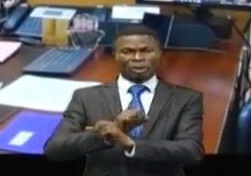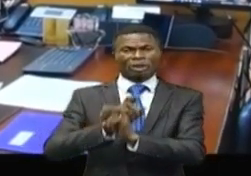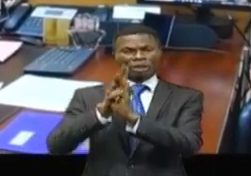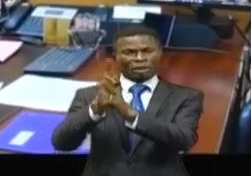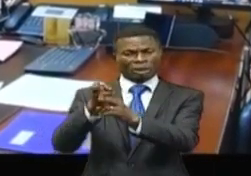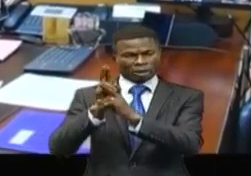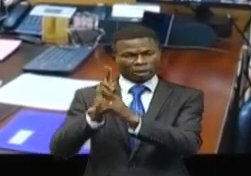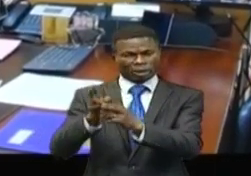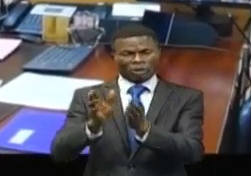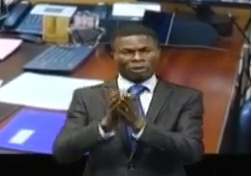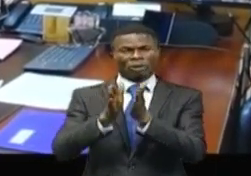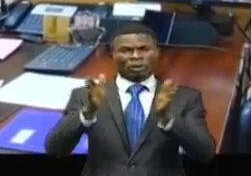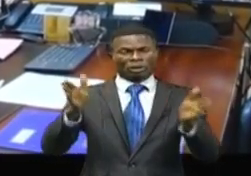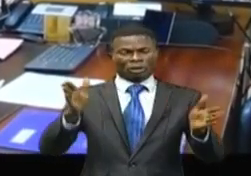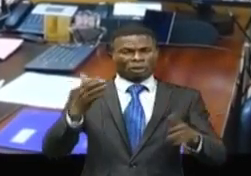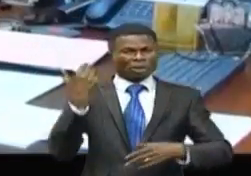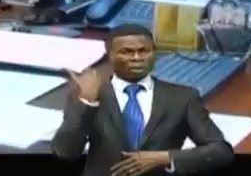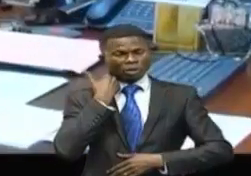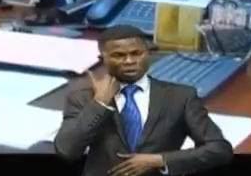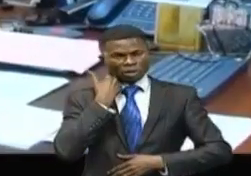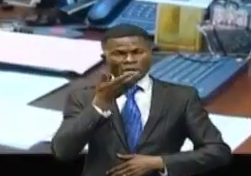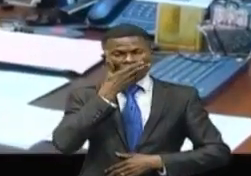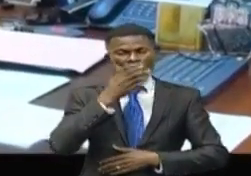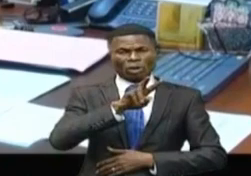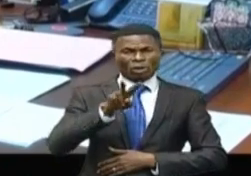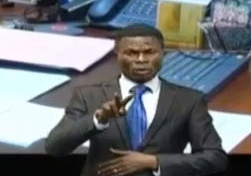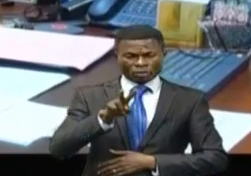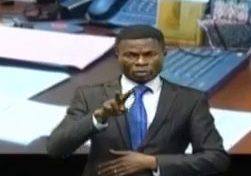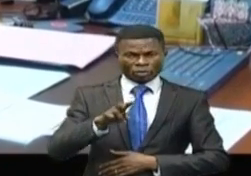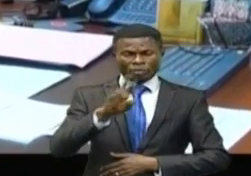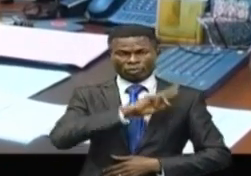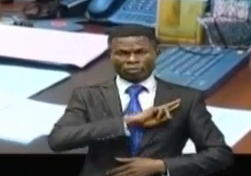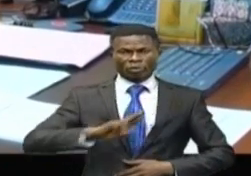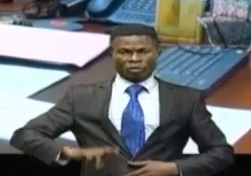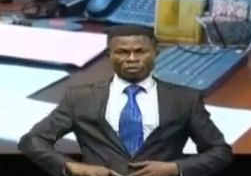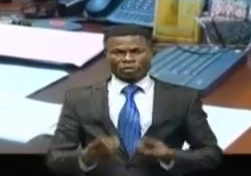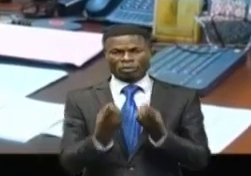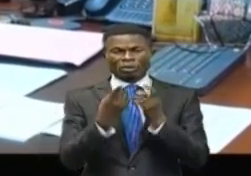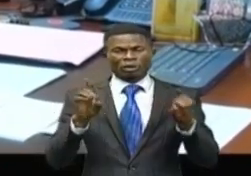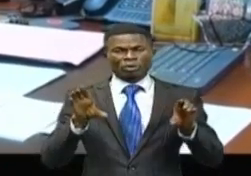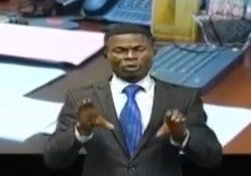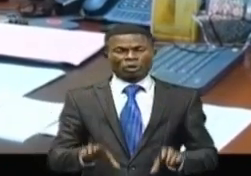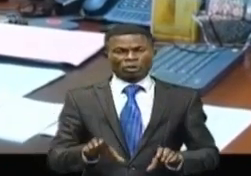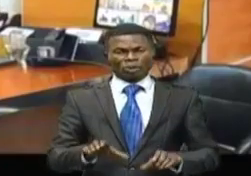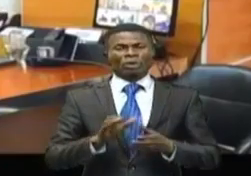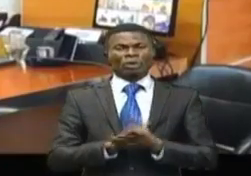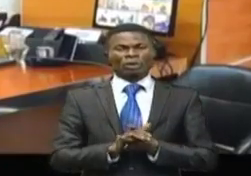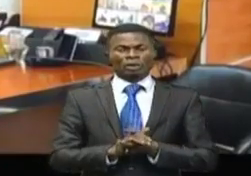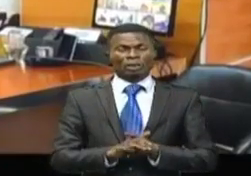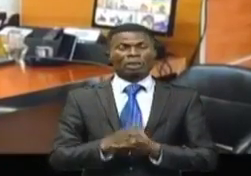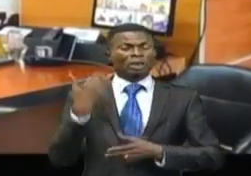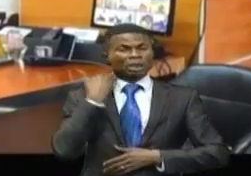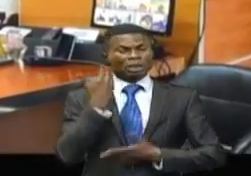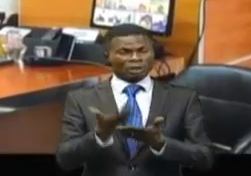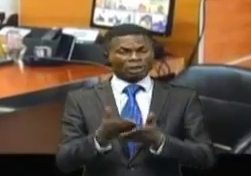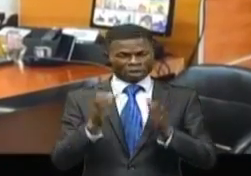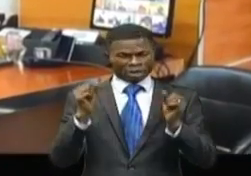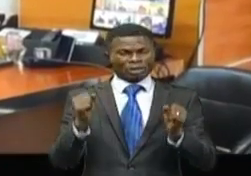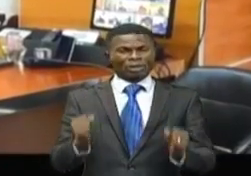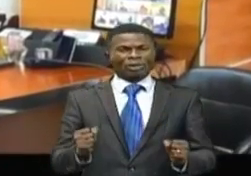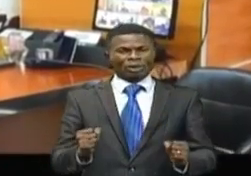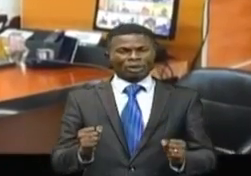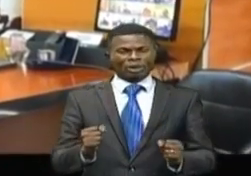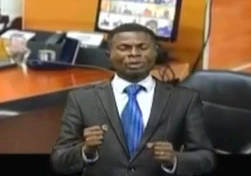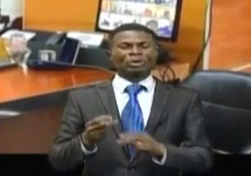la situation générale de l'épidémie à kovy 19 en république démocratique du congo celles ci restent stables et